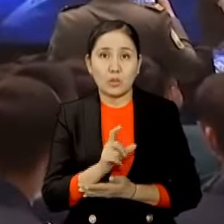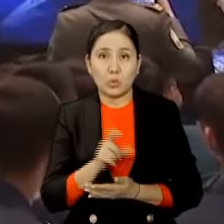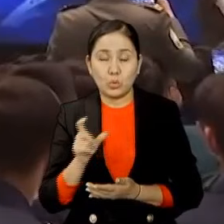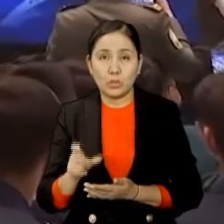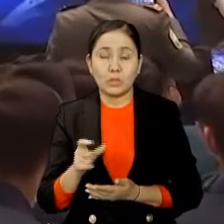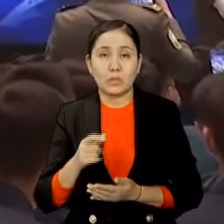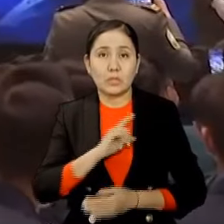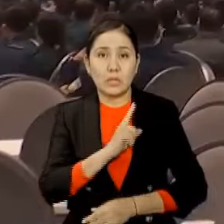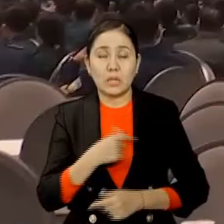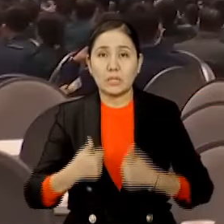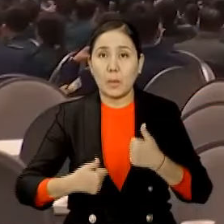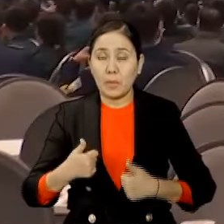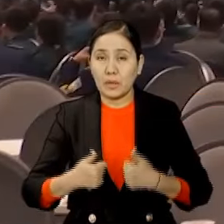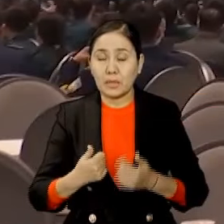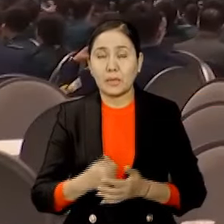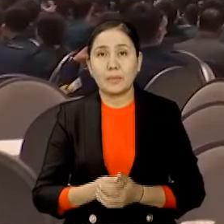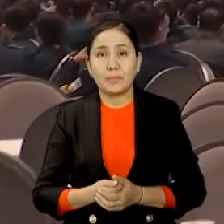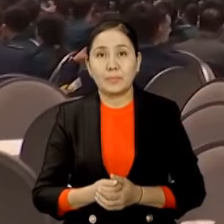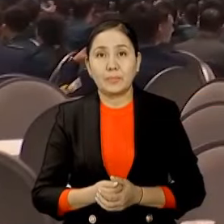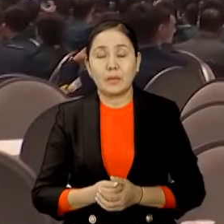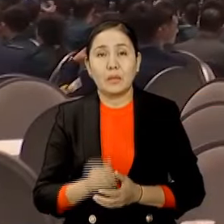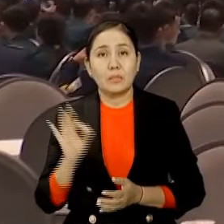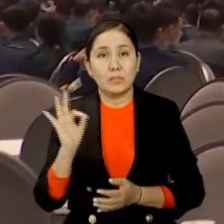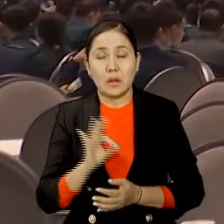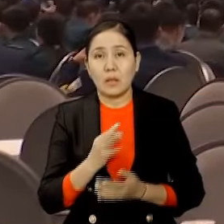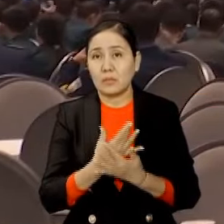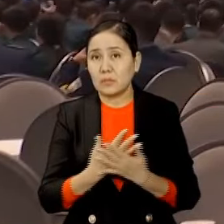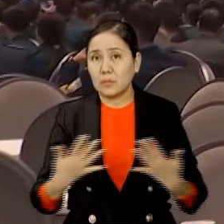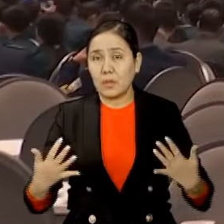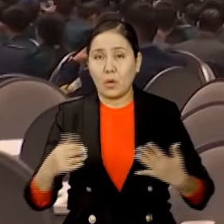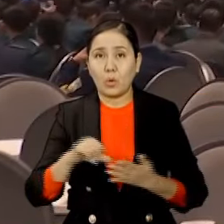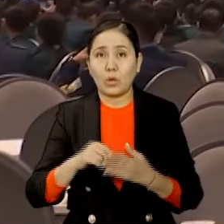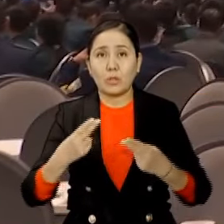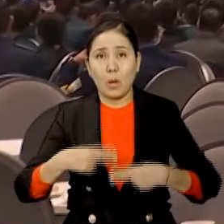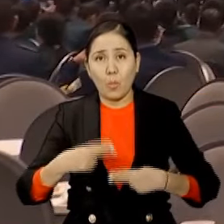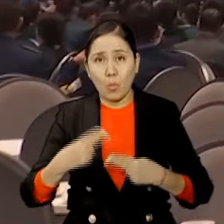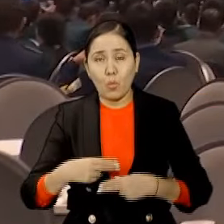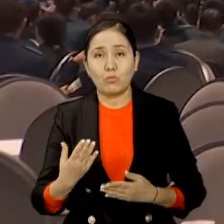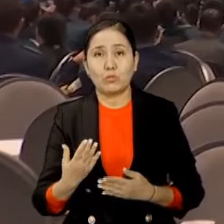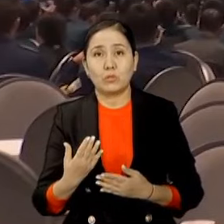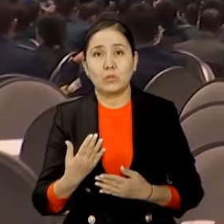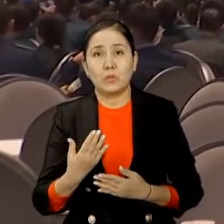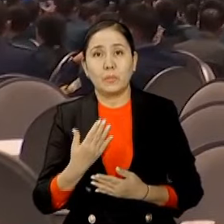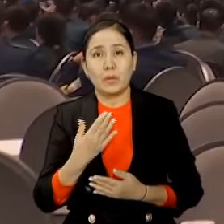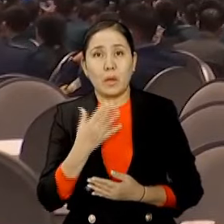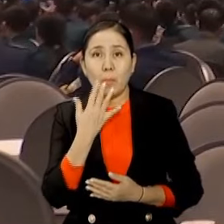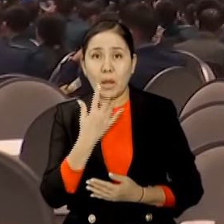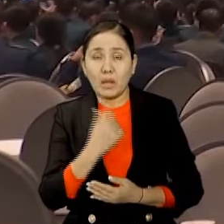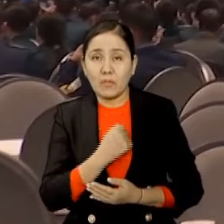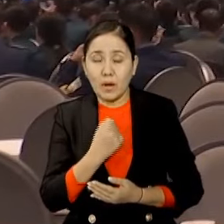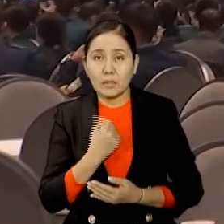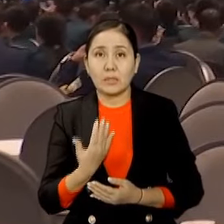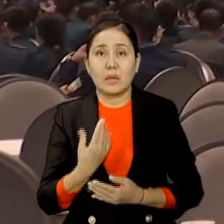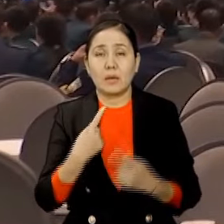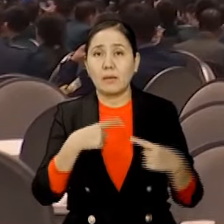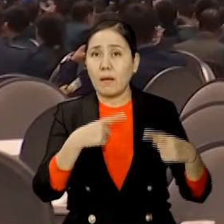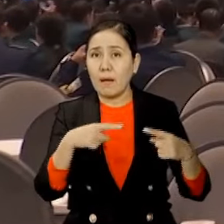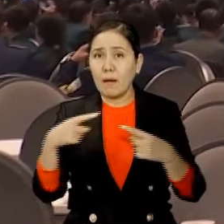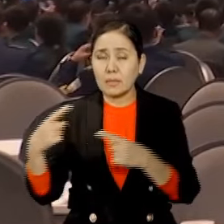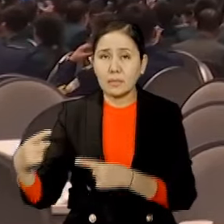сильные соперники с разных органов, с таможни, с органов внутренних дел, с гвардии разных частей привезли